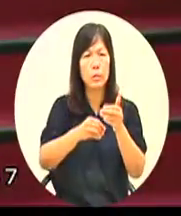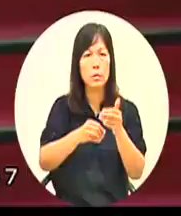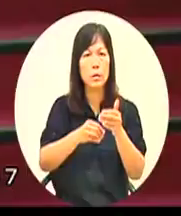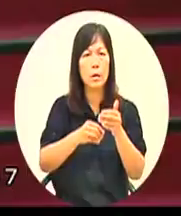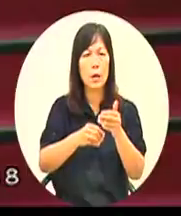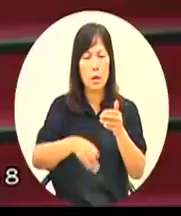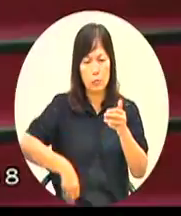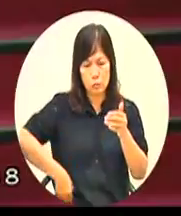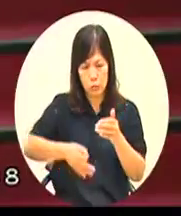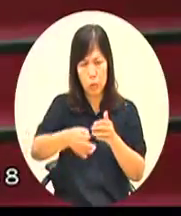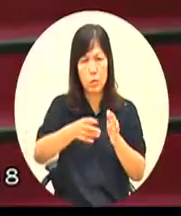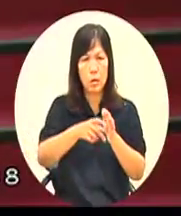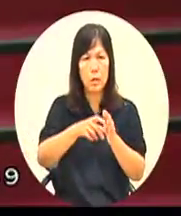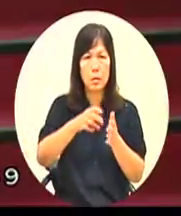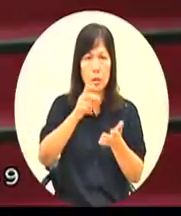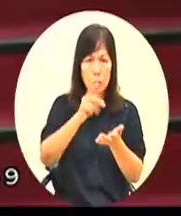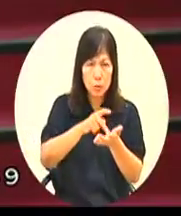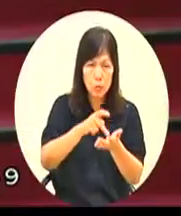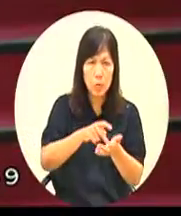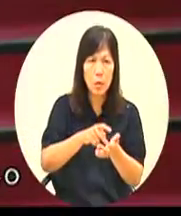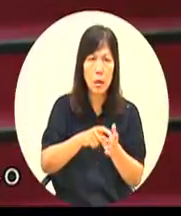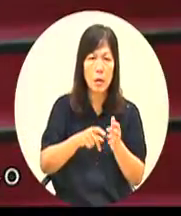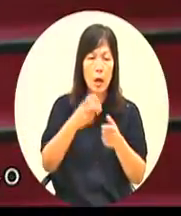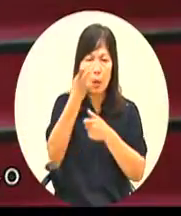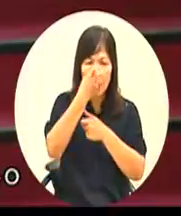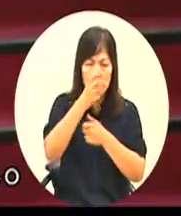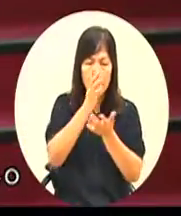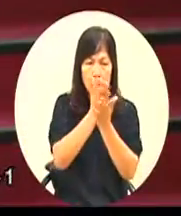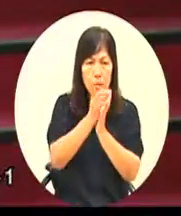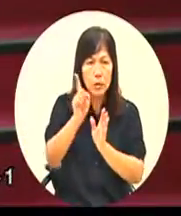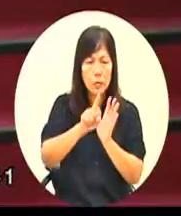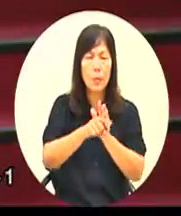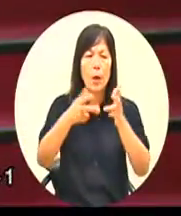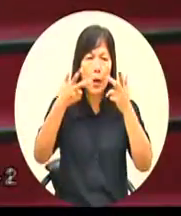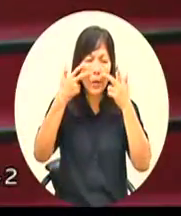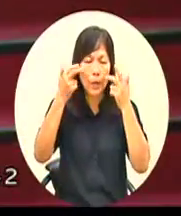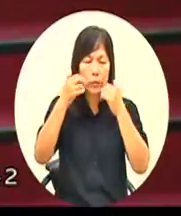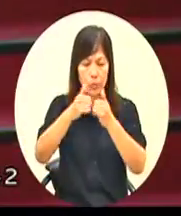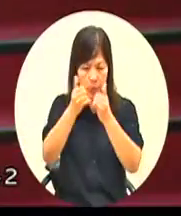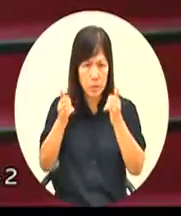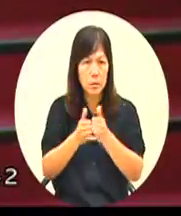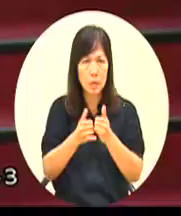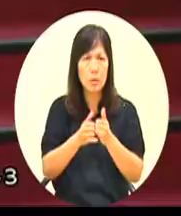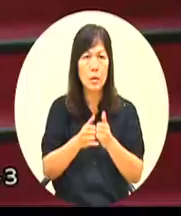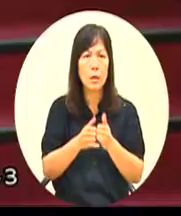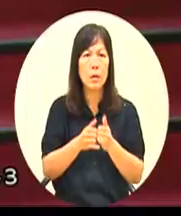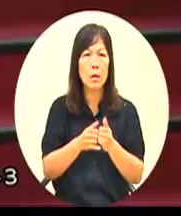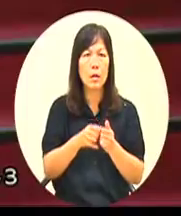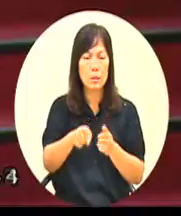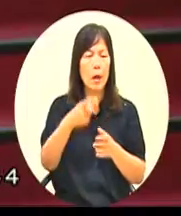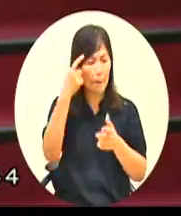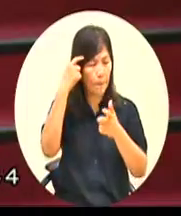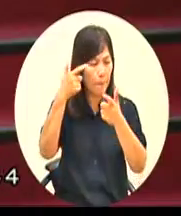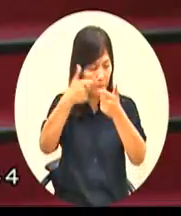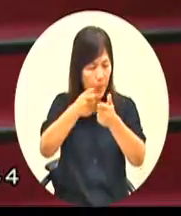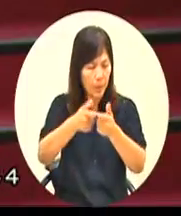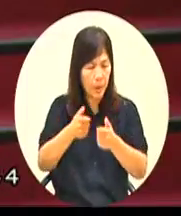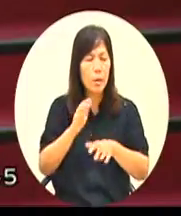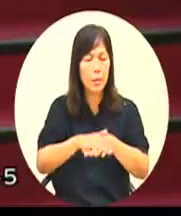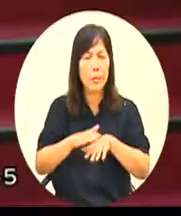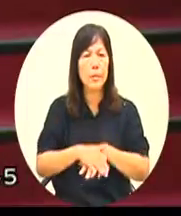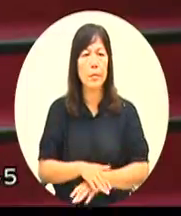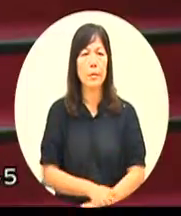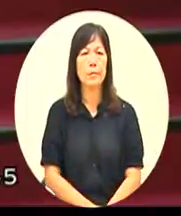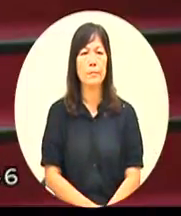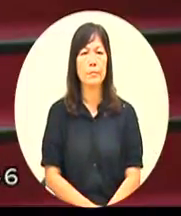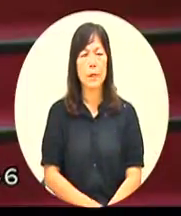该缴的承租如何管理，我相信原住民的社团也一定会配合管理。那么我